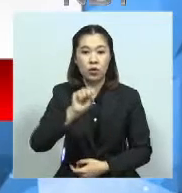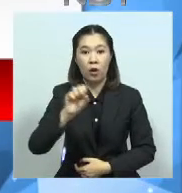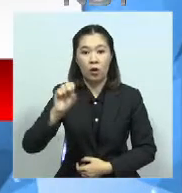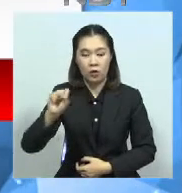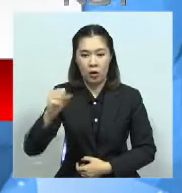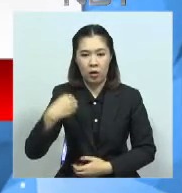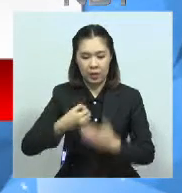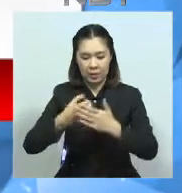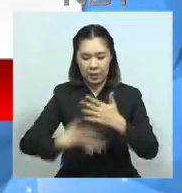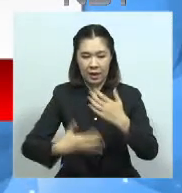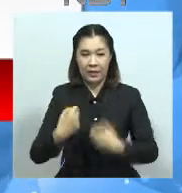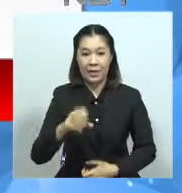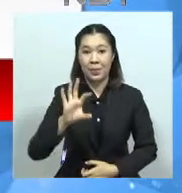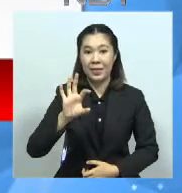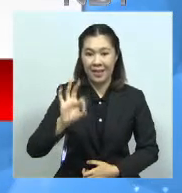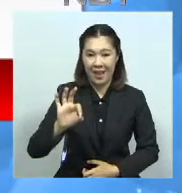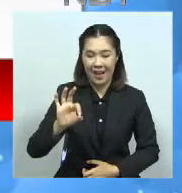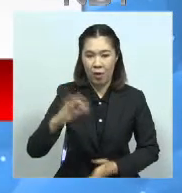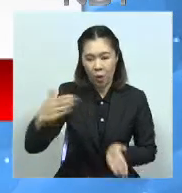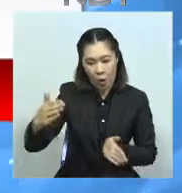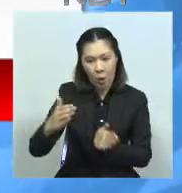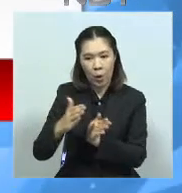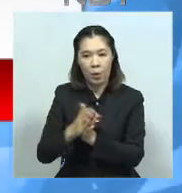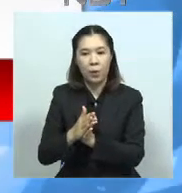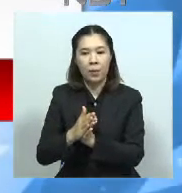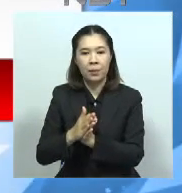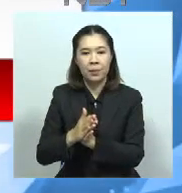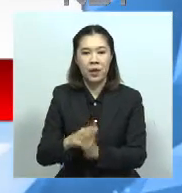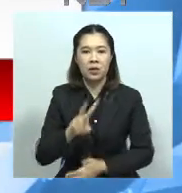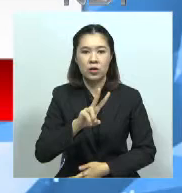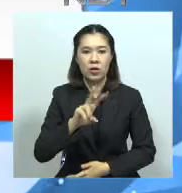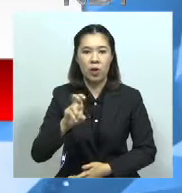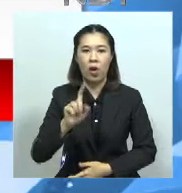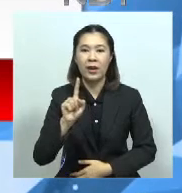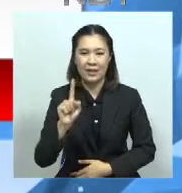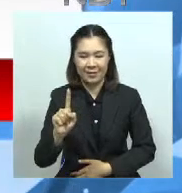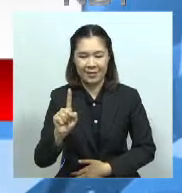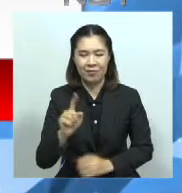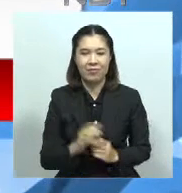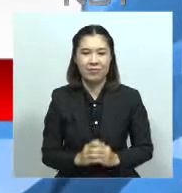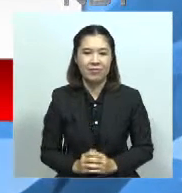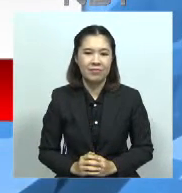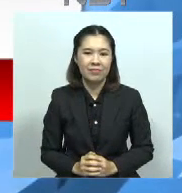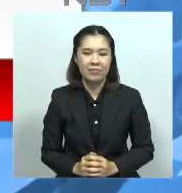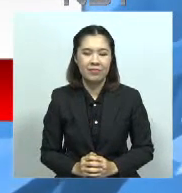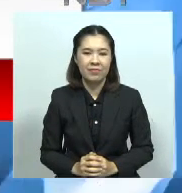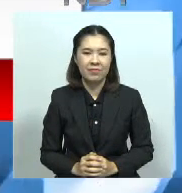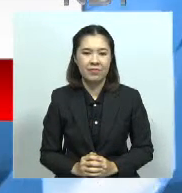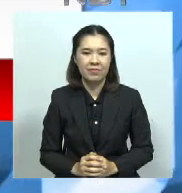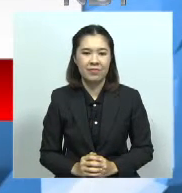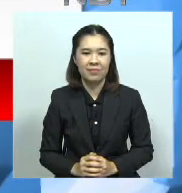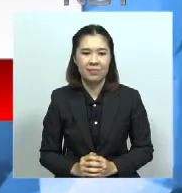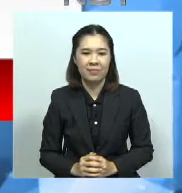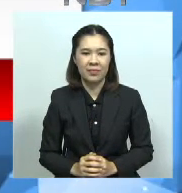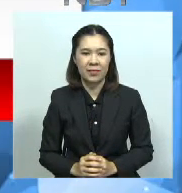าก19พรรคการเมืองตอนนี้รวบรวมได้แล้วทั้งสิ้น201เสียงค่ะในส่วนของพรรค